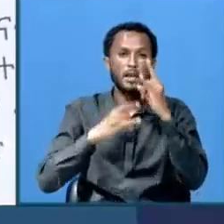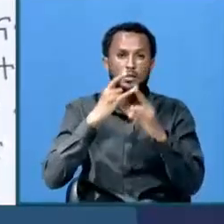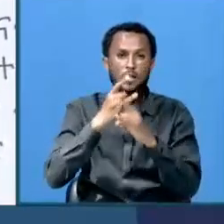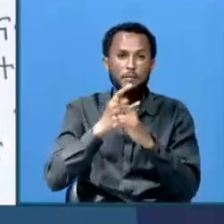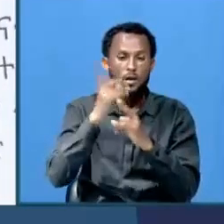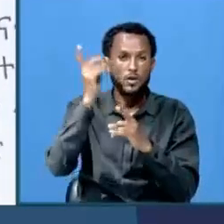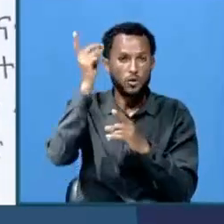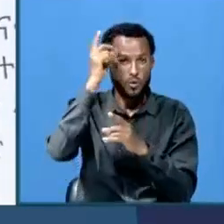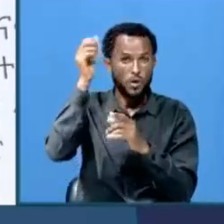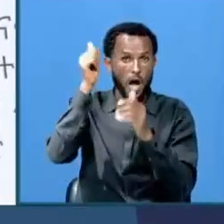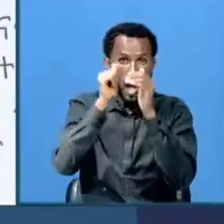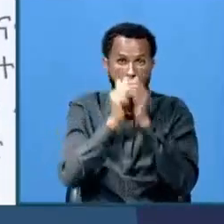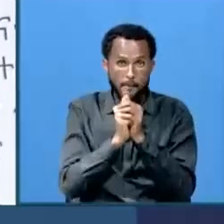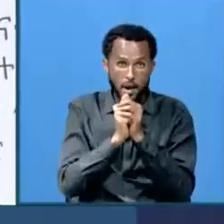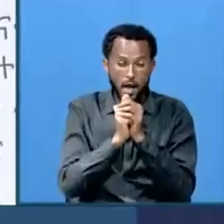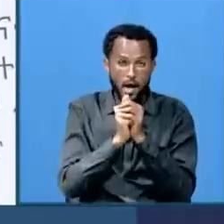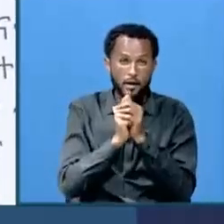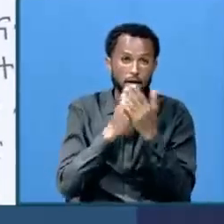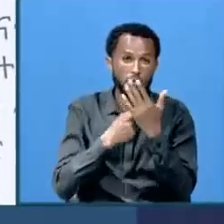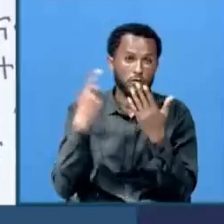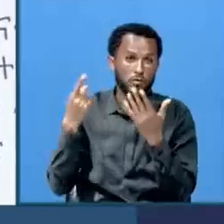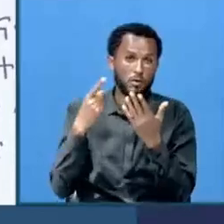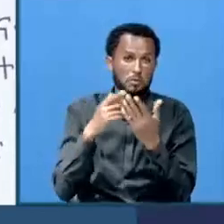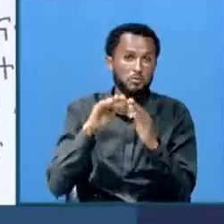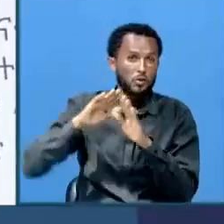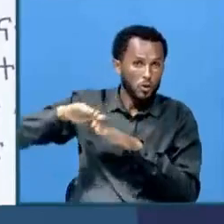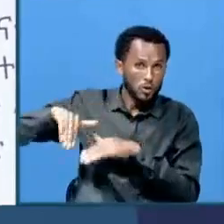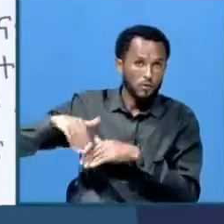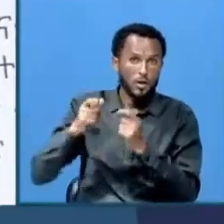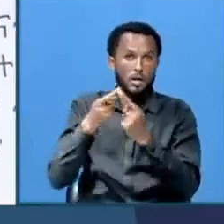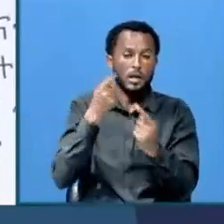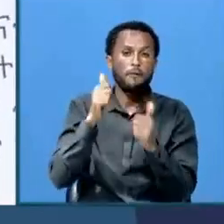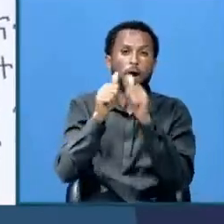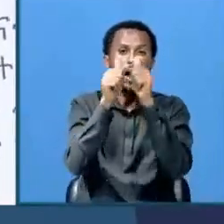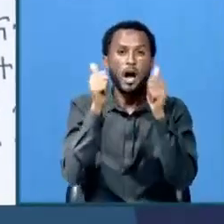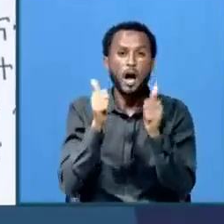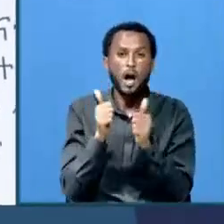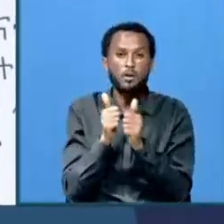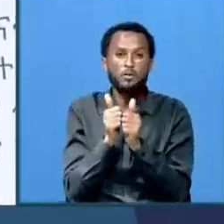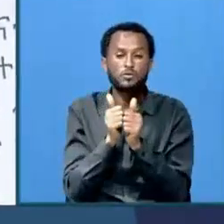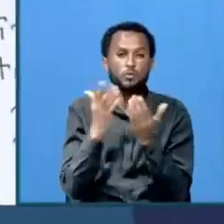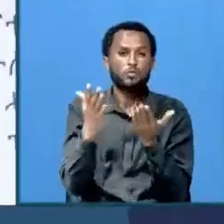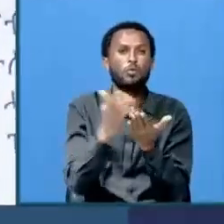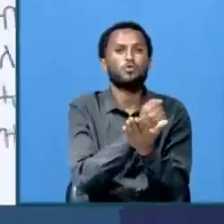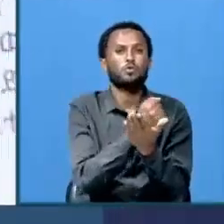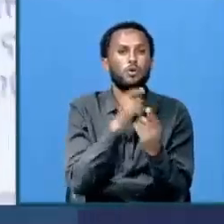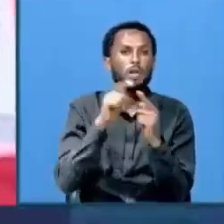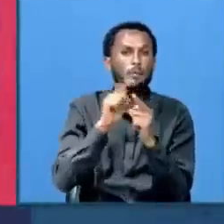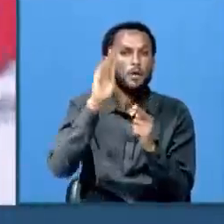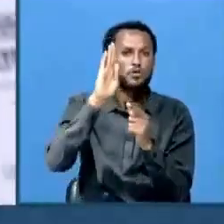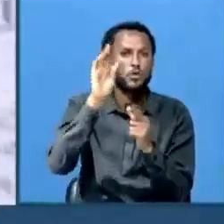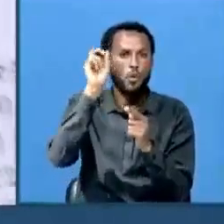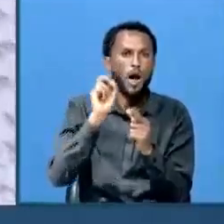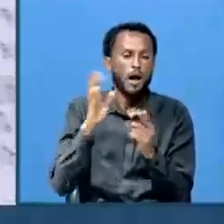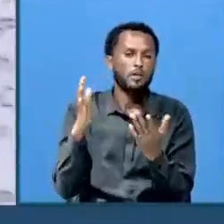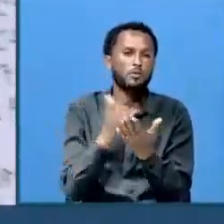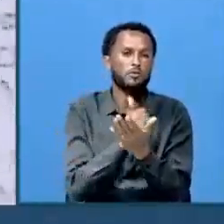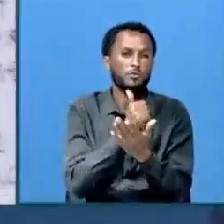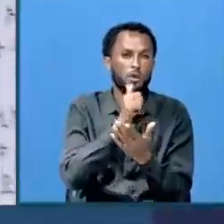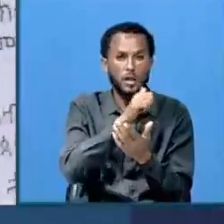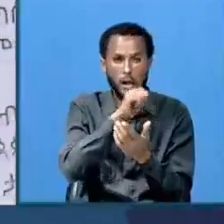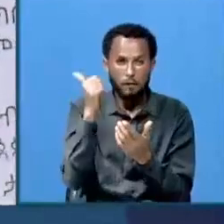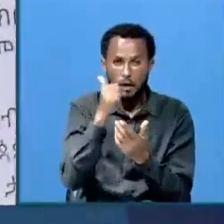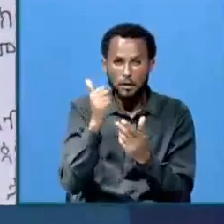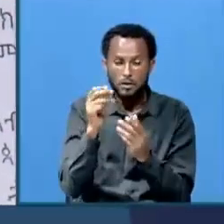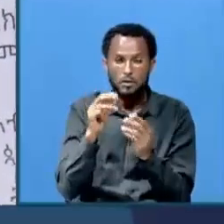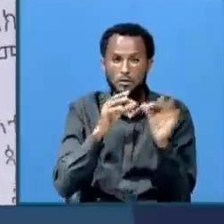ኣምላክ ናብ ሸዋ እንትኸይድ እቲ መንበረ ሰላማውን መንበርነቱ ተሓዲጉ ካብ ኣኽሱም መንበርነቱ ተሓዲጉ ናብ ሸዋ እንትውሰድ ድማ ብካልእ መንበር ስም